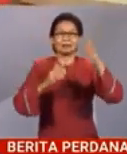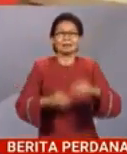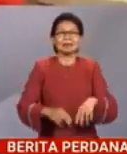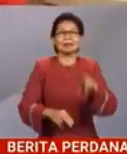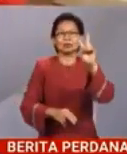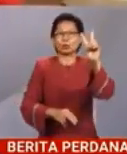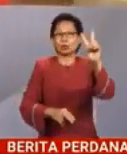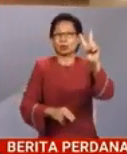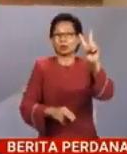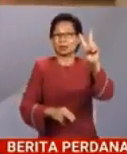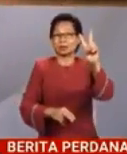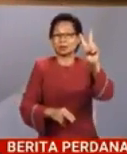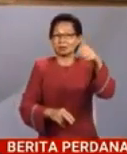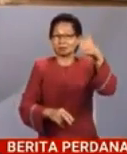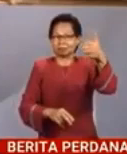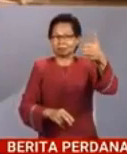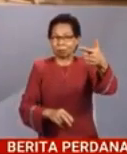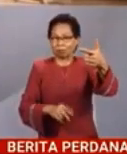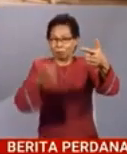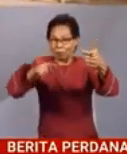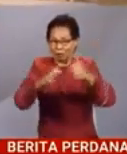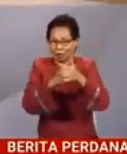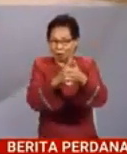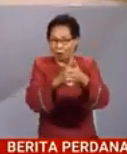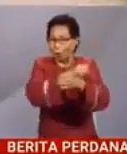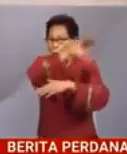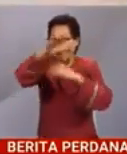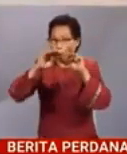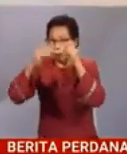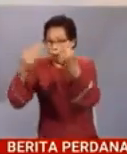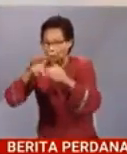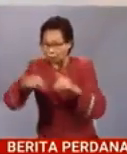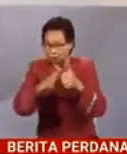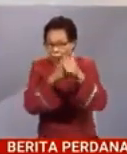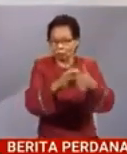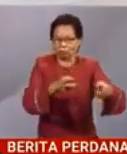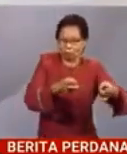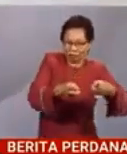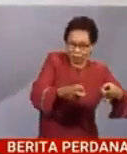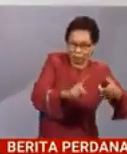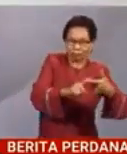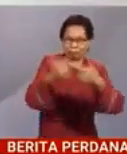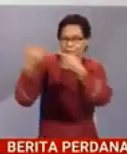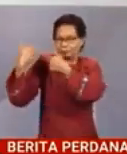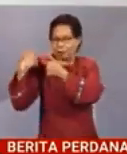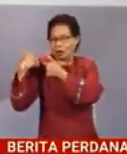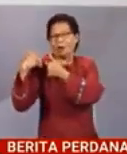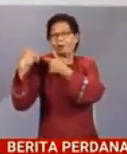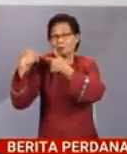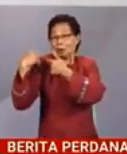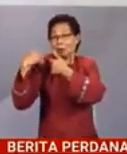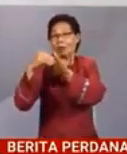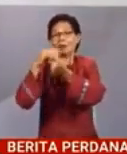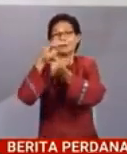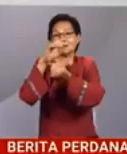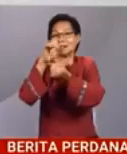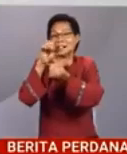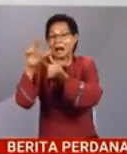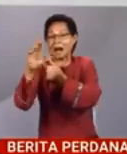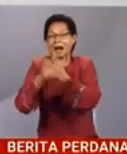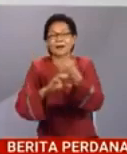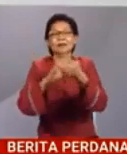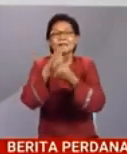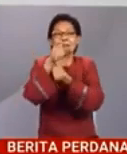Dua perkara yang perlu dipatuhi segenap masyarakat: disiplin, tanggungjawab sosial. Pematuhan dan